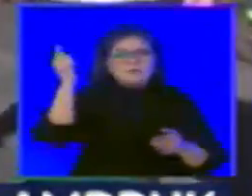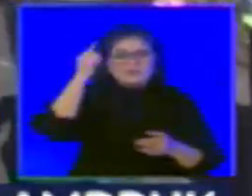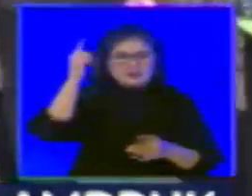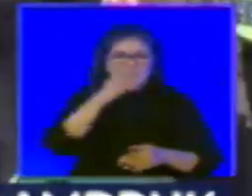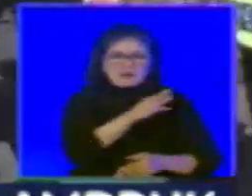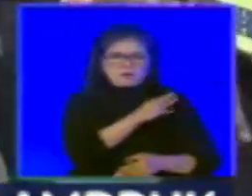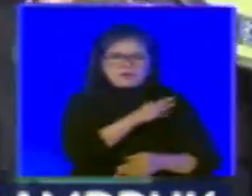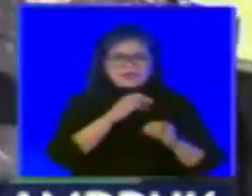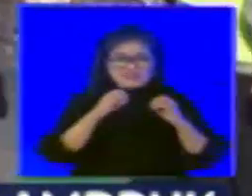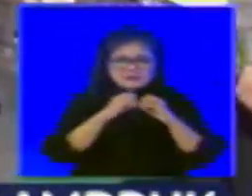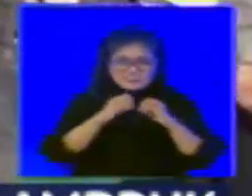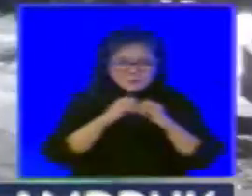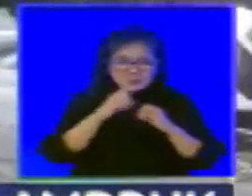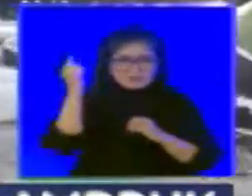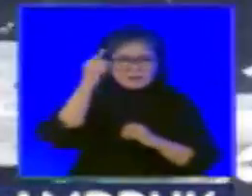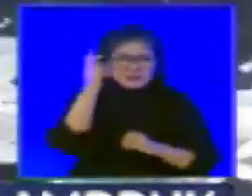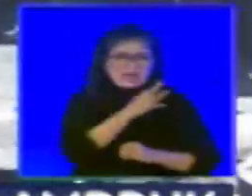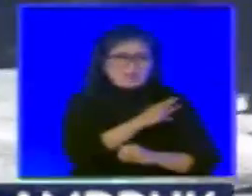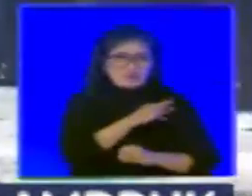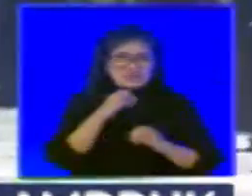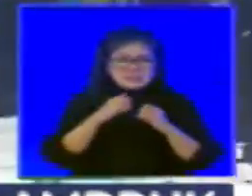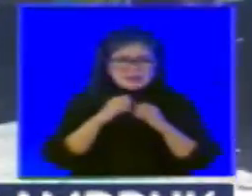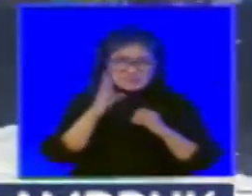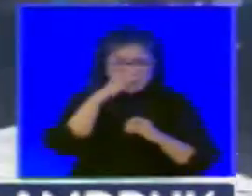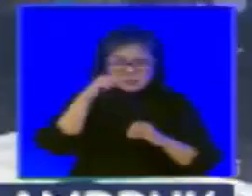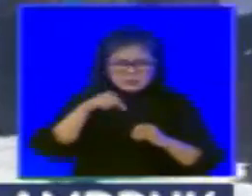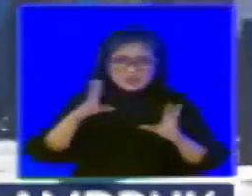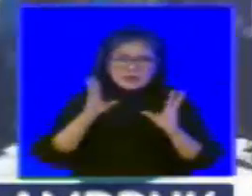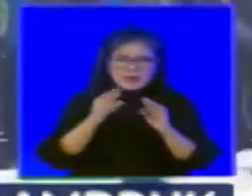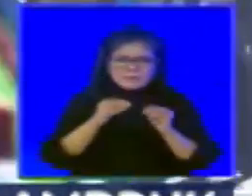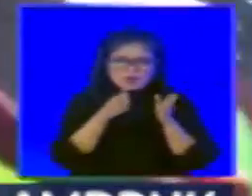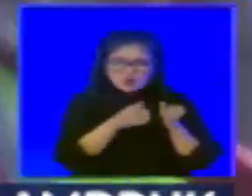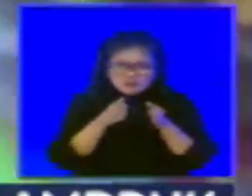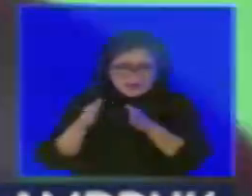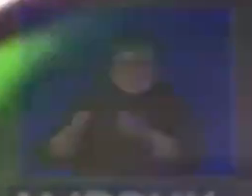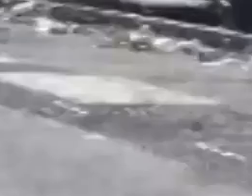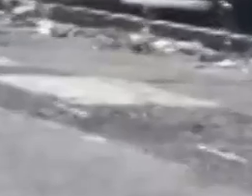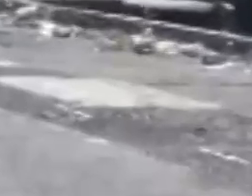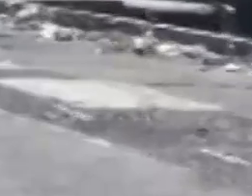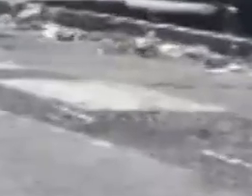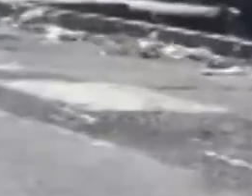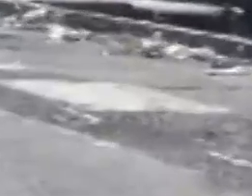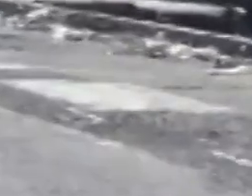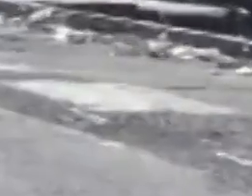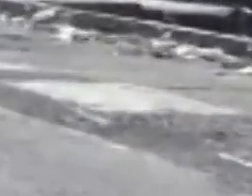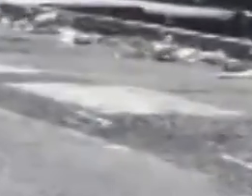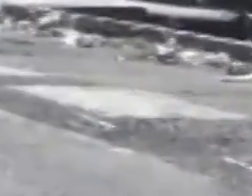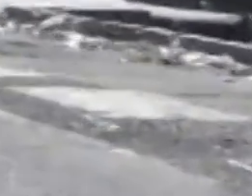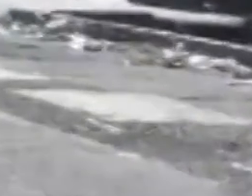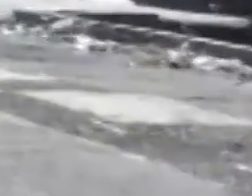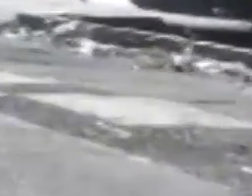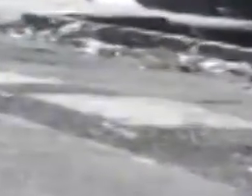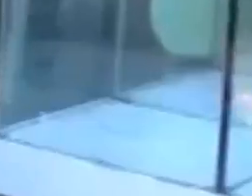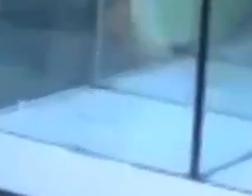Jember. Pemkab Jember pada Senin ini menggelar rapat koordinasi dengan instansi terkait di kantor Pendopo Jember sebagai upaya